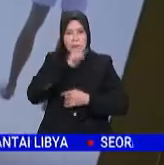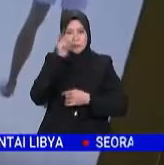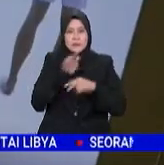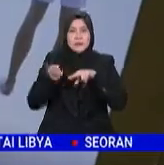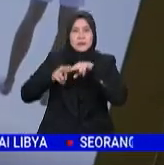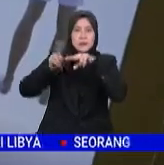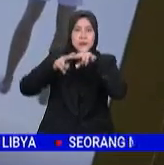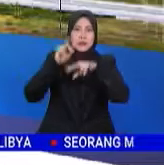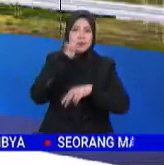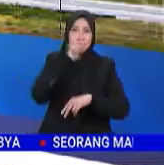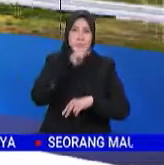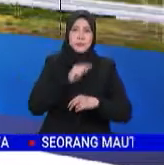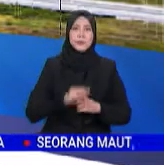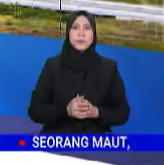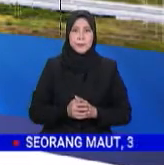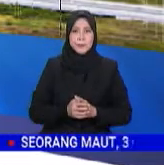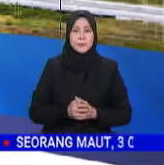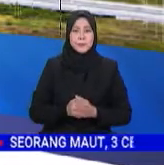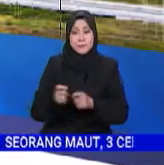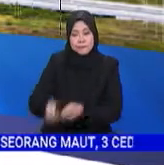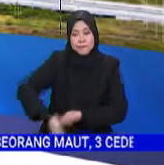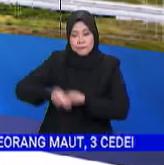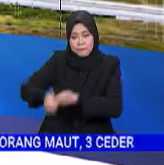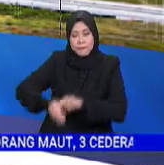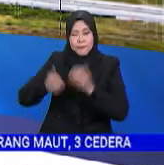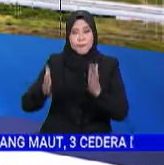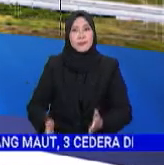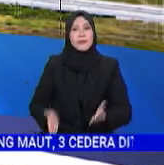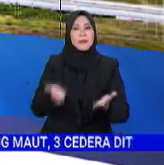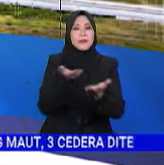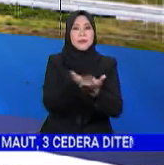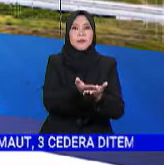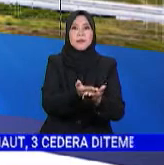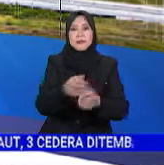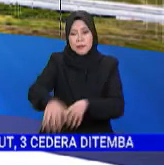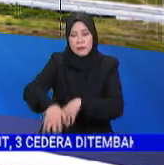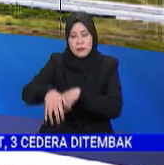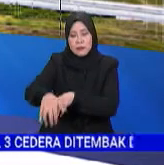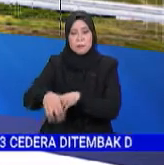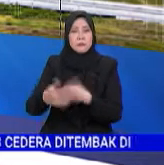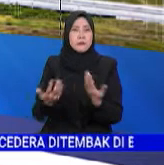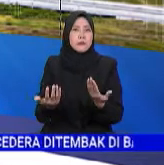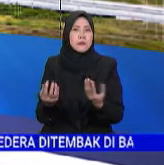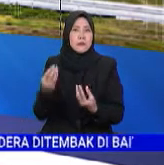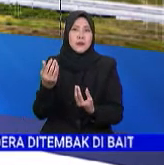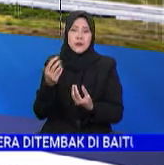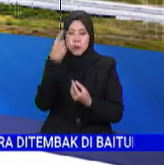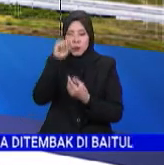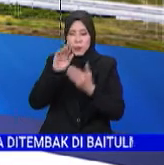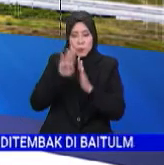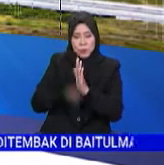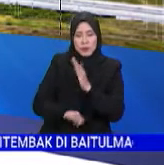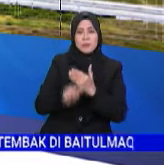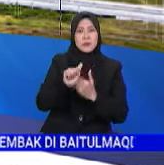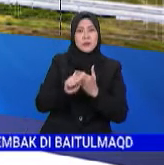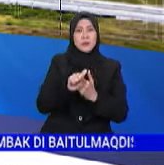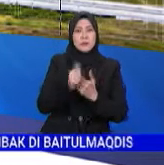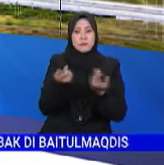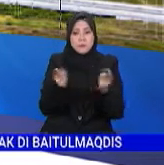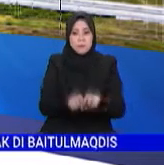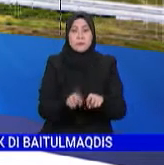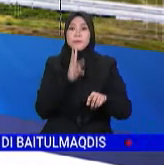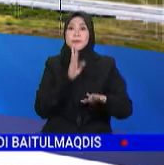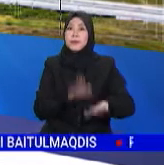berkenaan. Petani di negeri ini disaran menjalankan tanaman fertigasi bagi mengurangkan risiko kerugian akibat